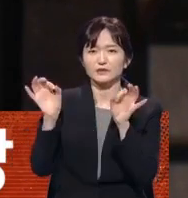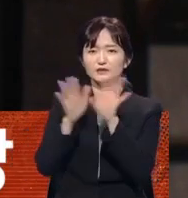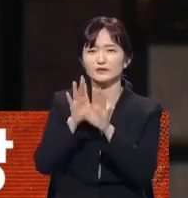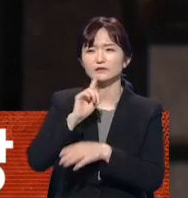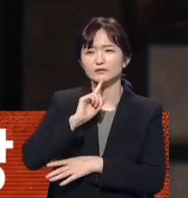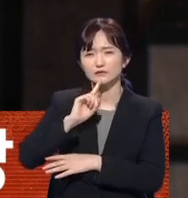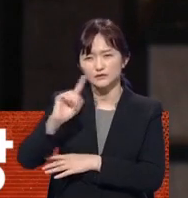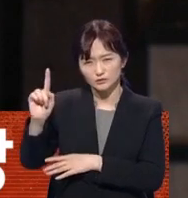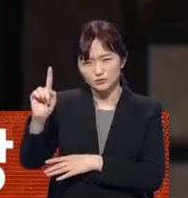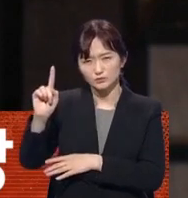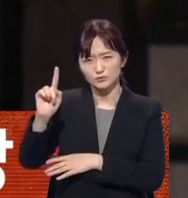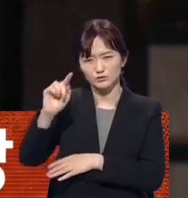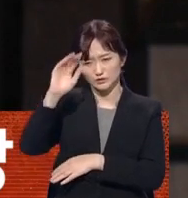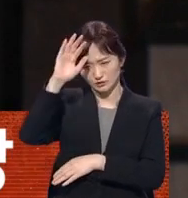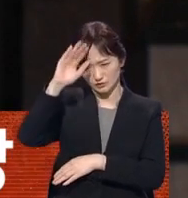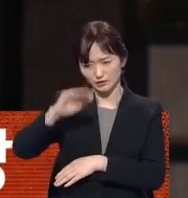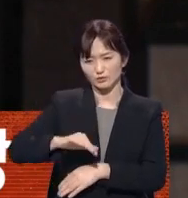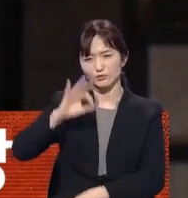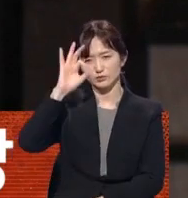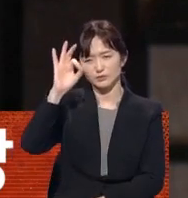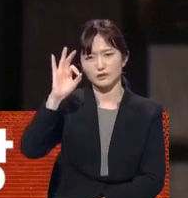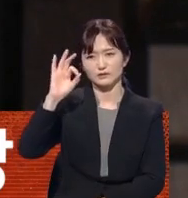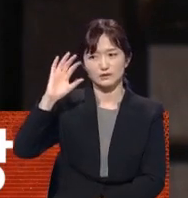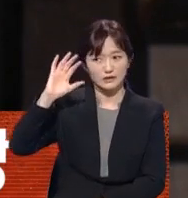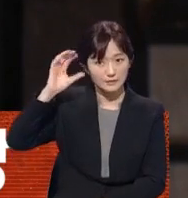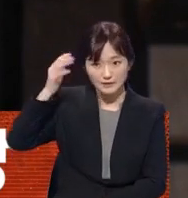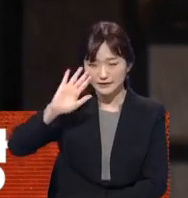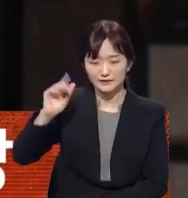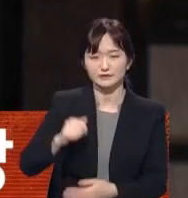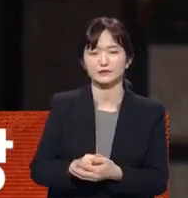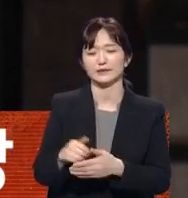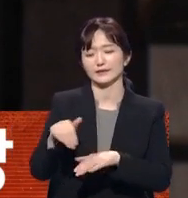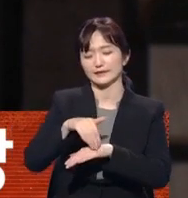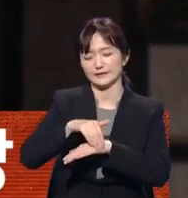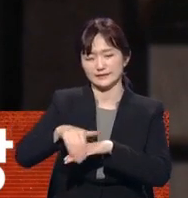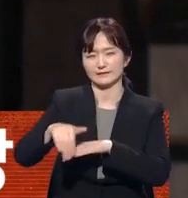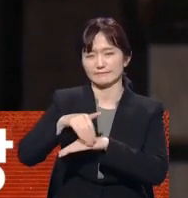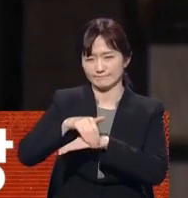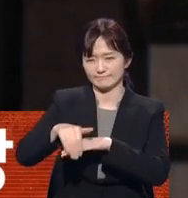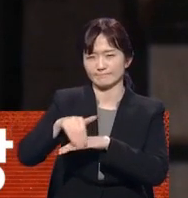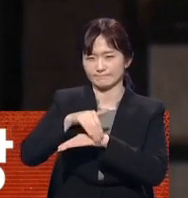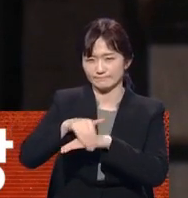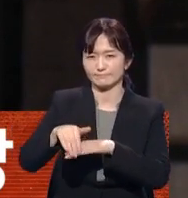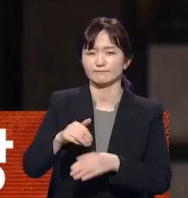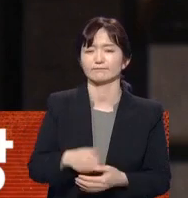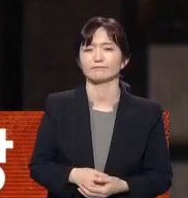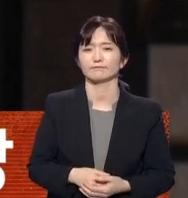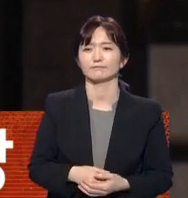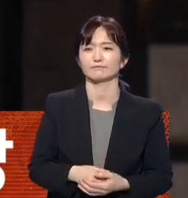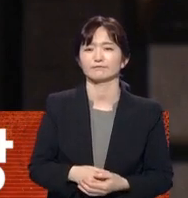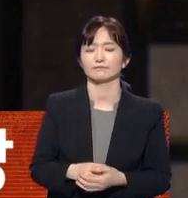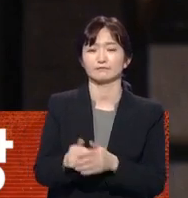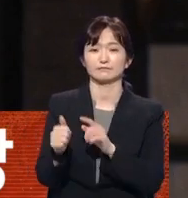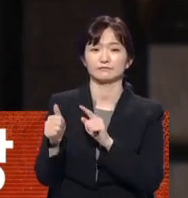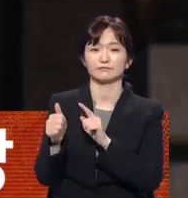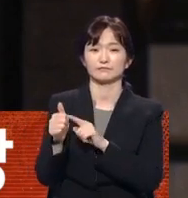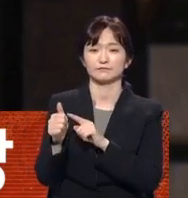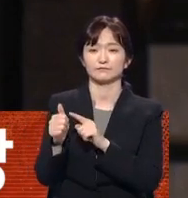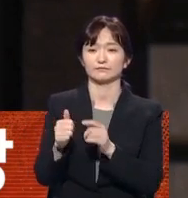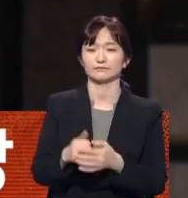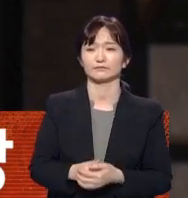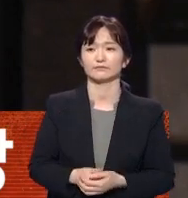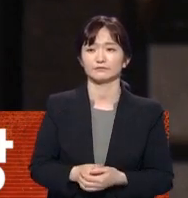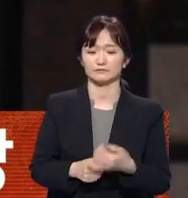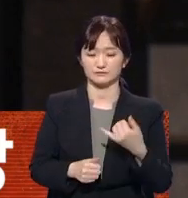이런 여러 가지 것들은 그것은 우발적인 것이 아니라 대단히 계획적인 것이죠 그래서 이제 지금이 남성적 같은 경우는이